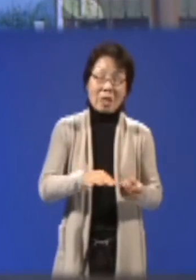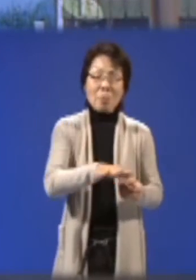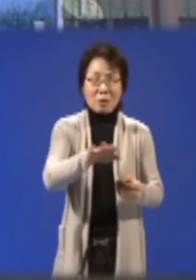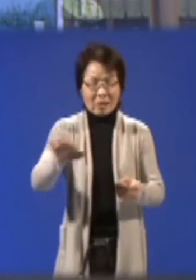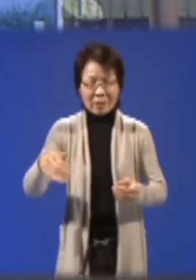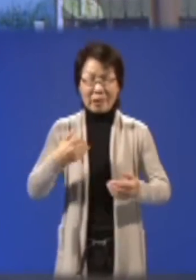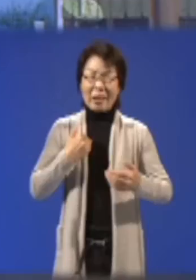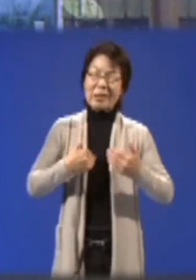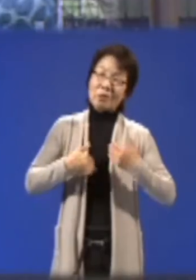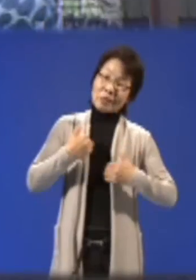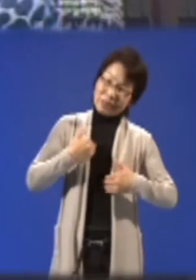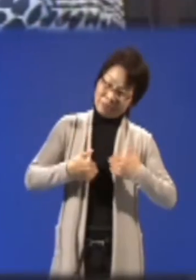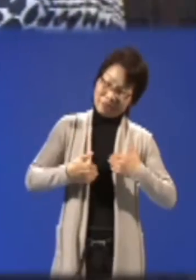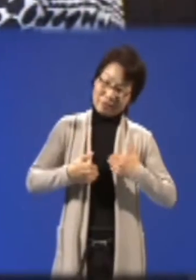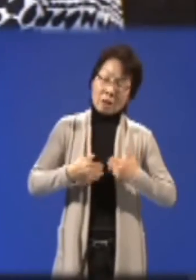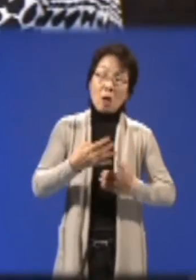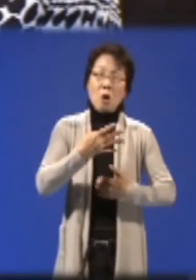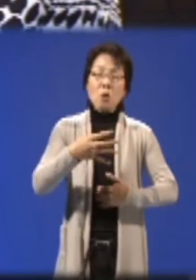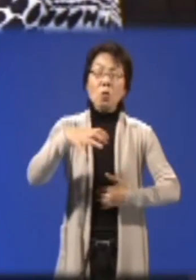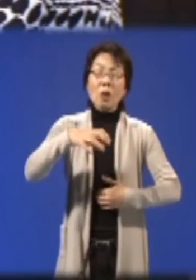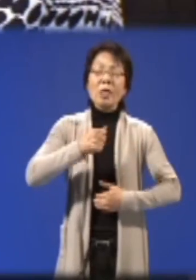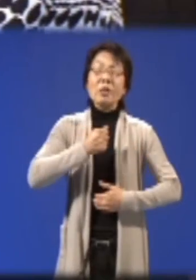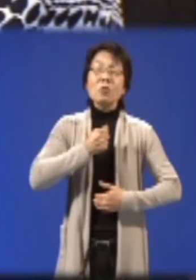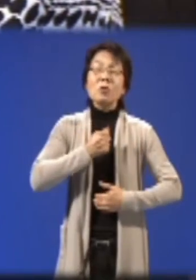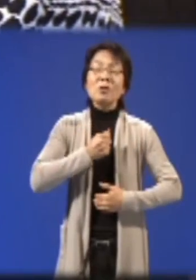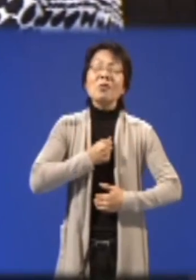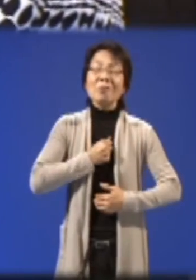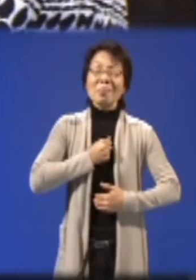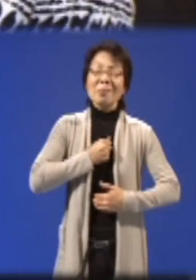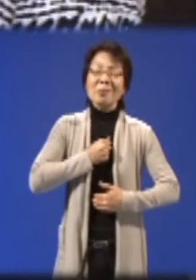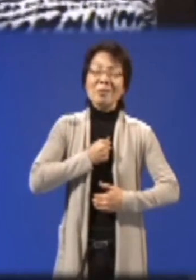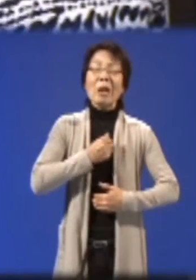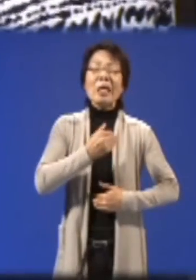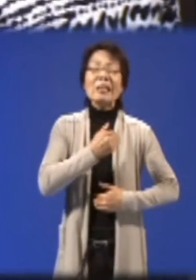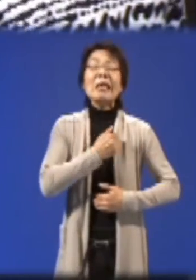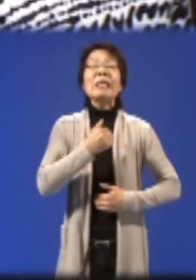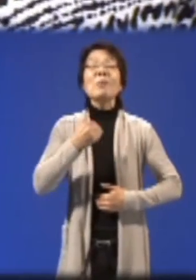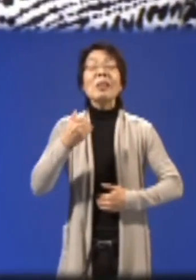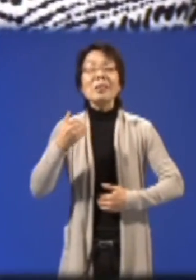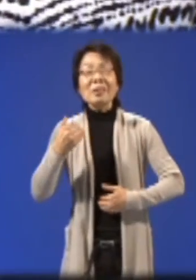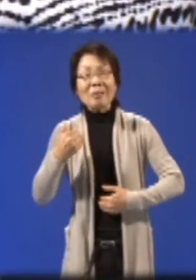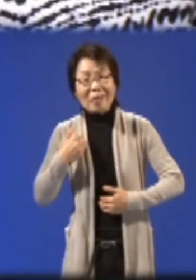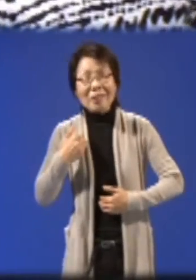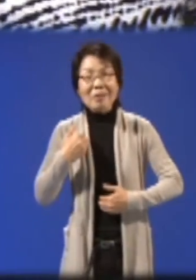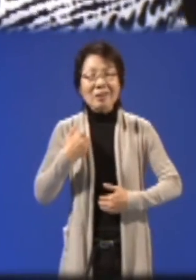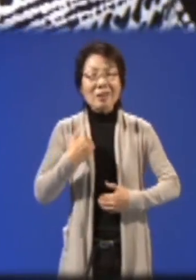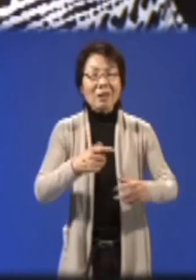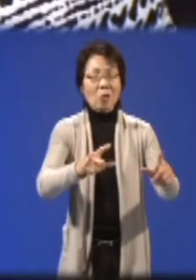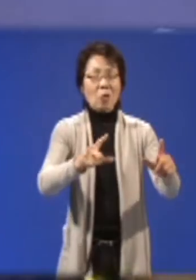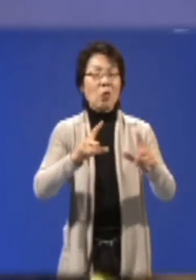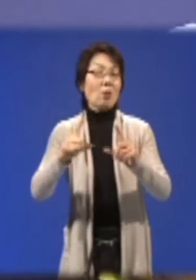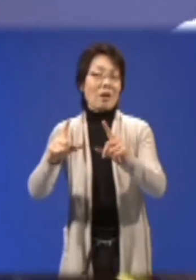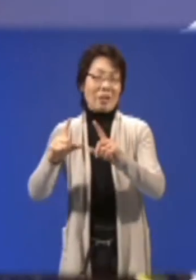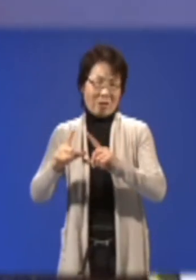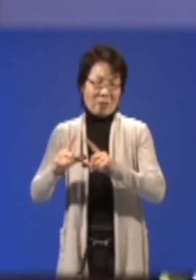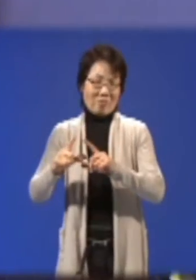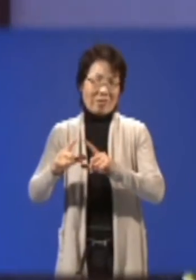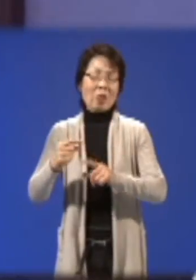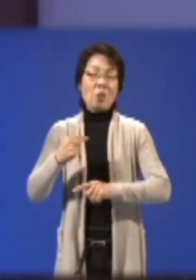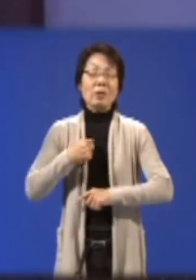ることができたわと、そう言って喜んで見てもらえるように私たちボランティアはあの